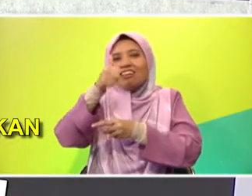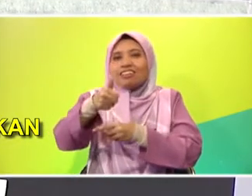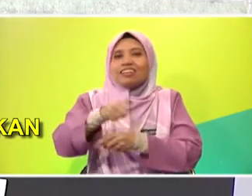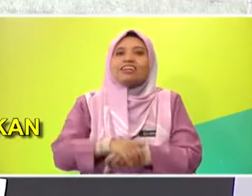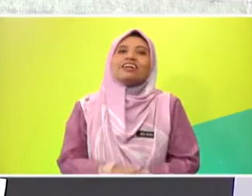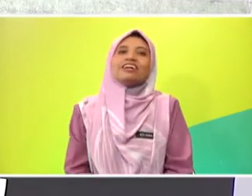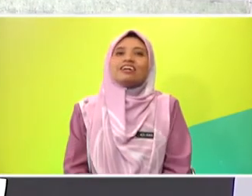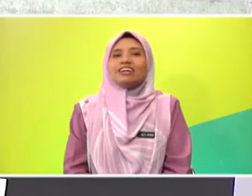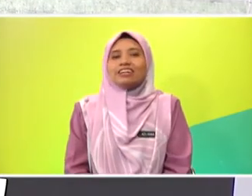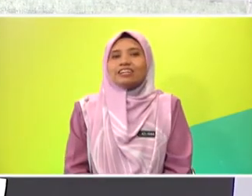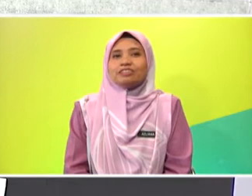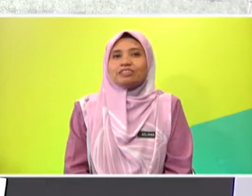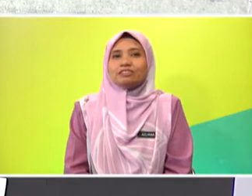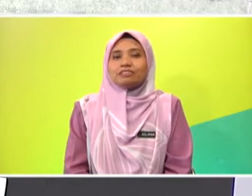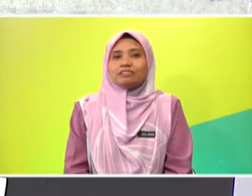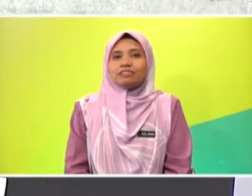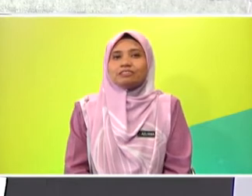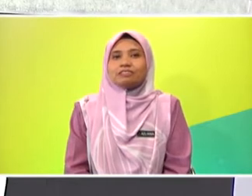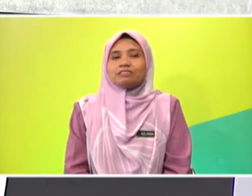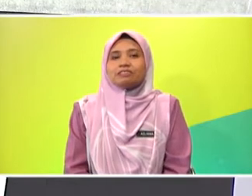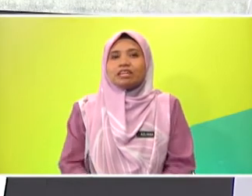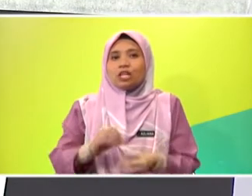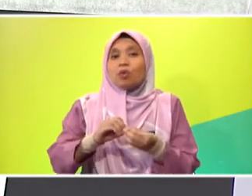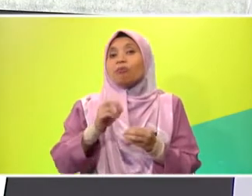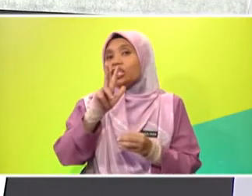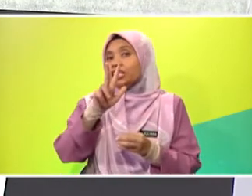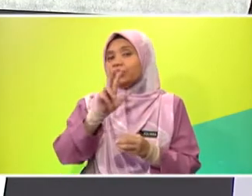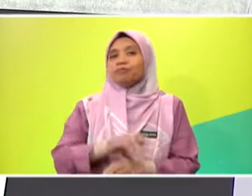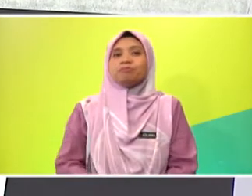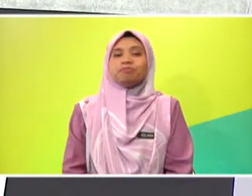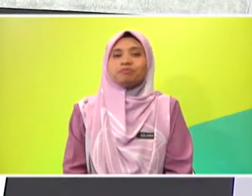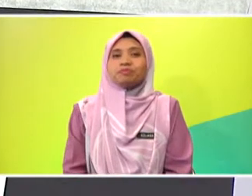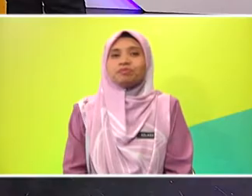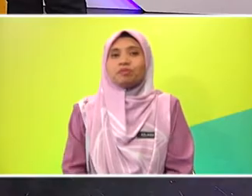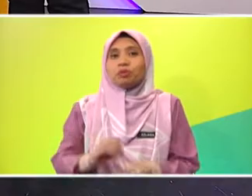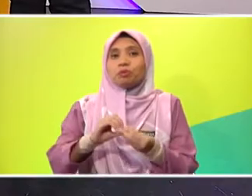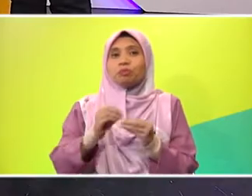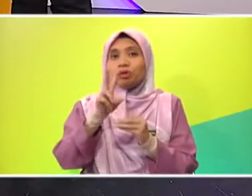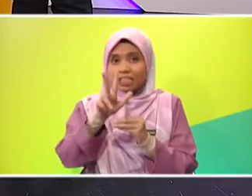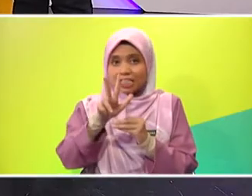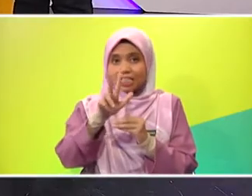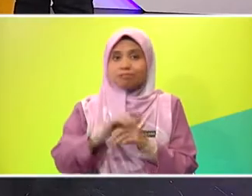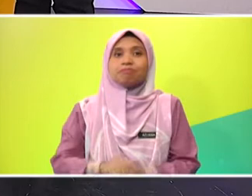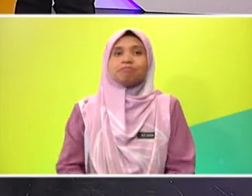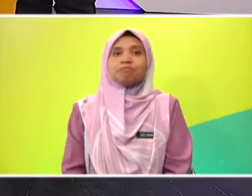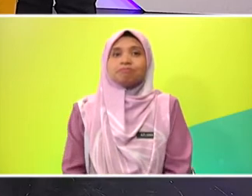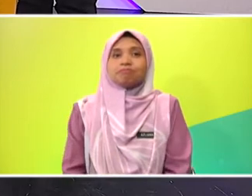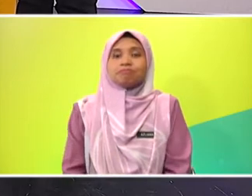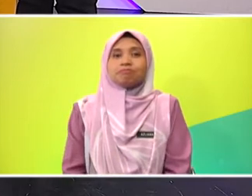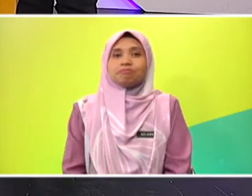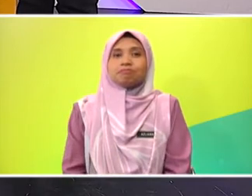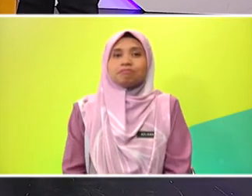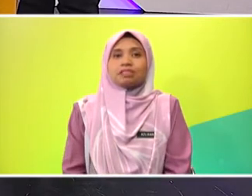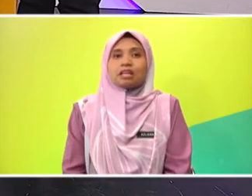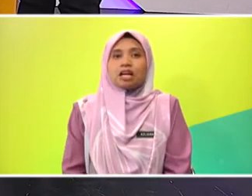pasti Karina Danau murid sukar untuk menjawabnya coba karena Oh kita coba ya murid-murid Oke